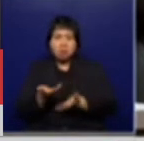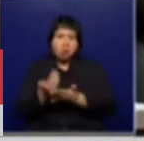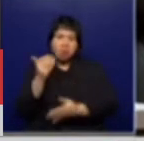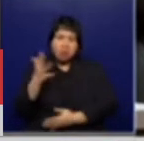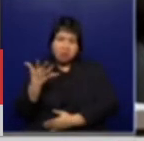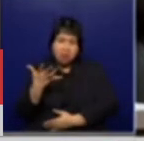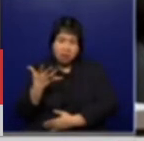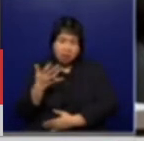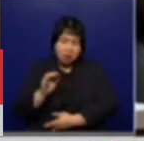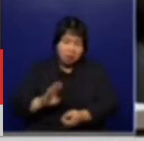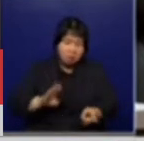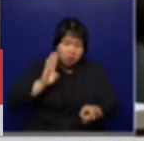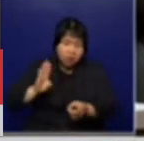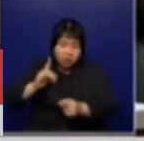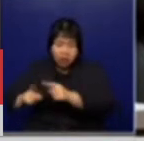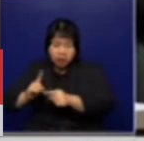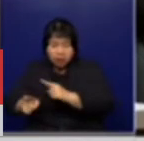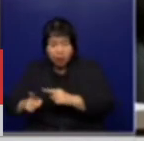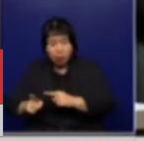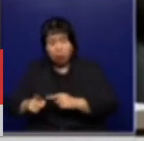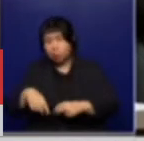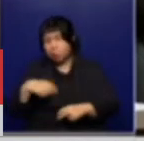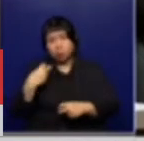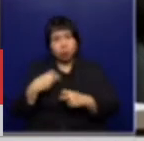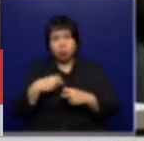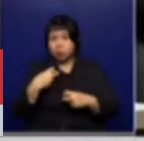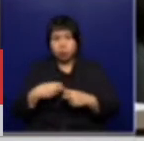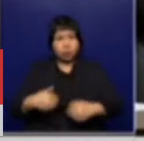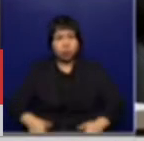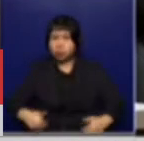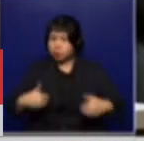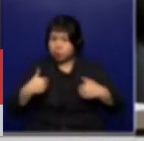รายน้อยก็ยังลำบาก